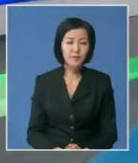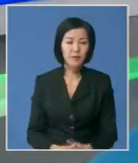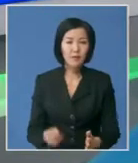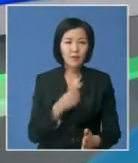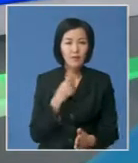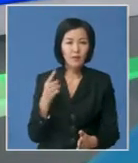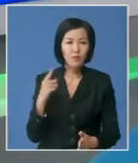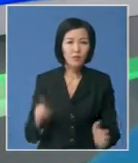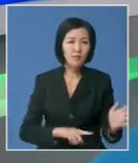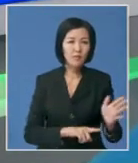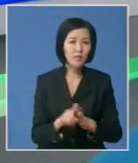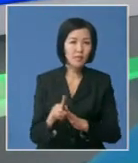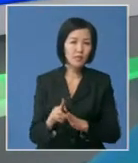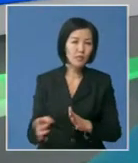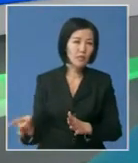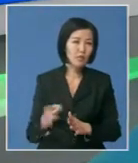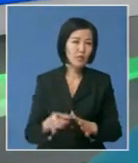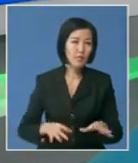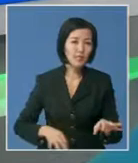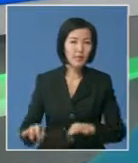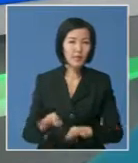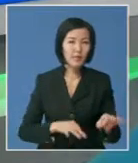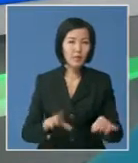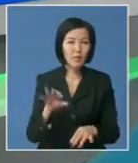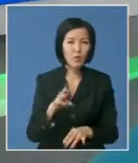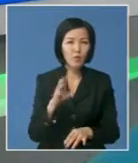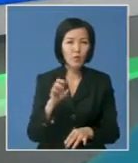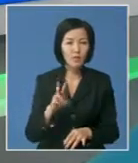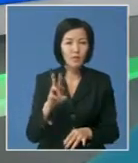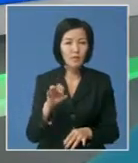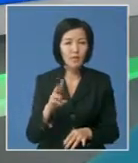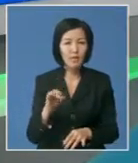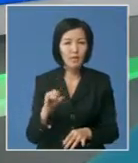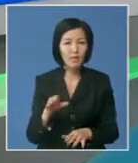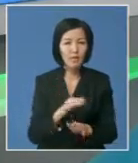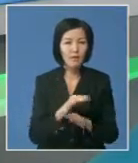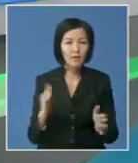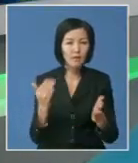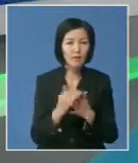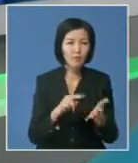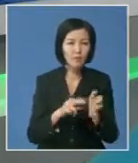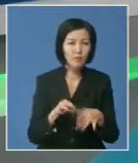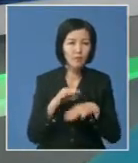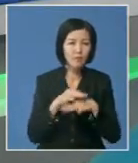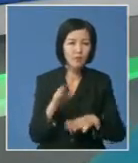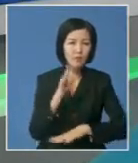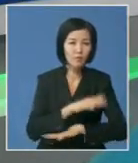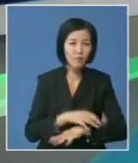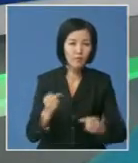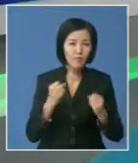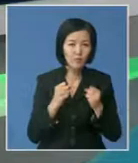в областном центре запущен республиканские проекта талантов даром в рамках программы планируется проведение уроков физкультуры